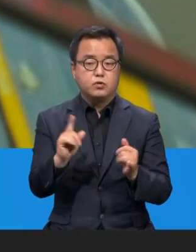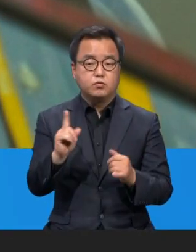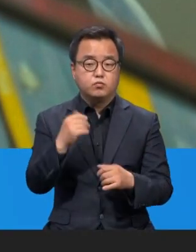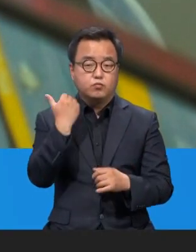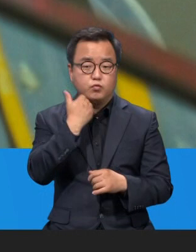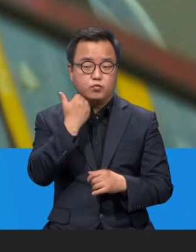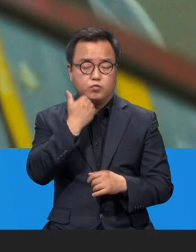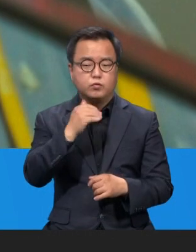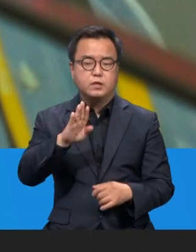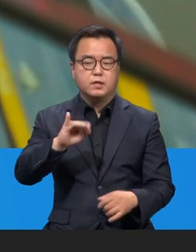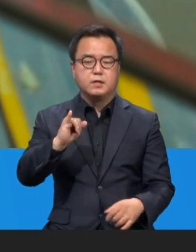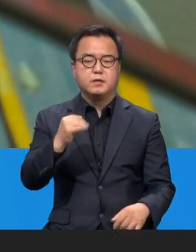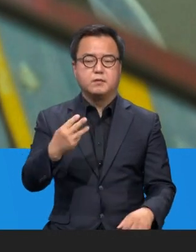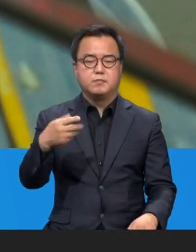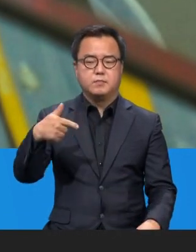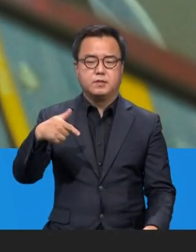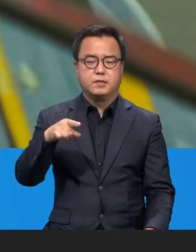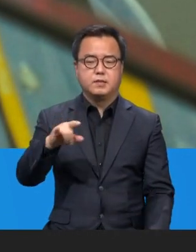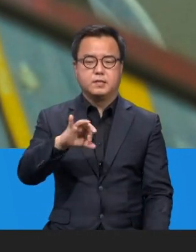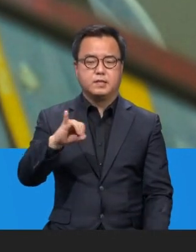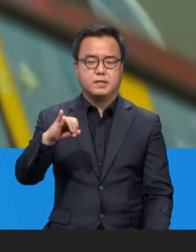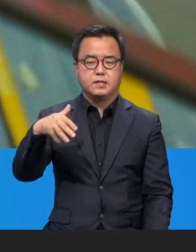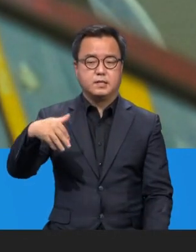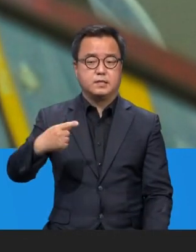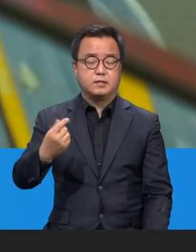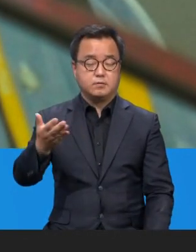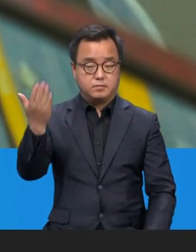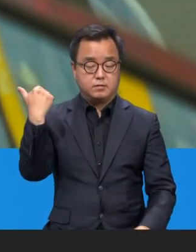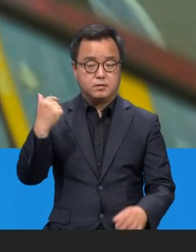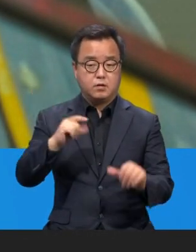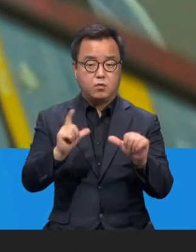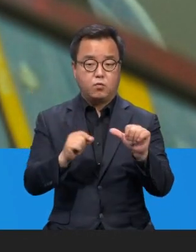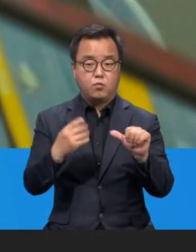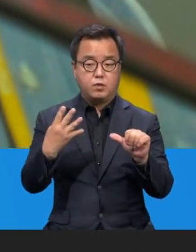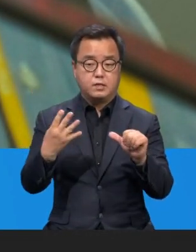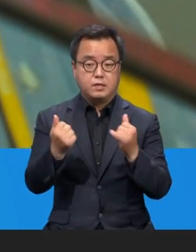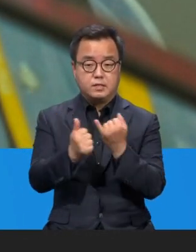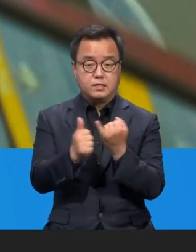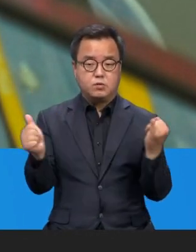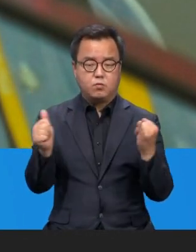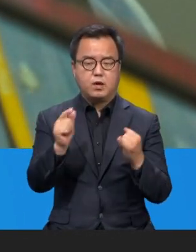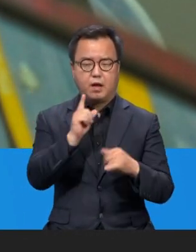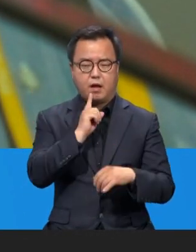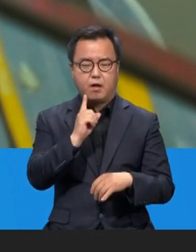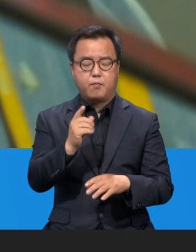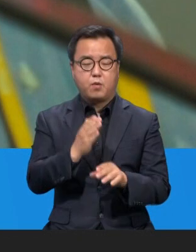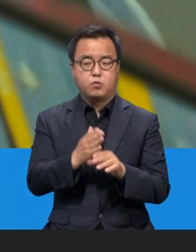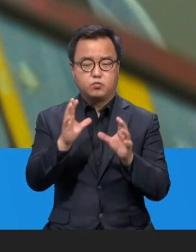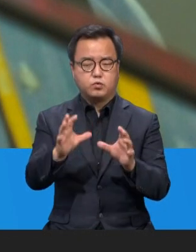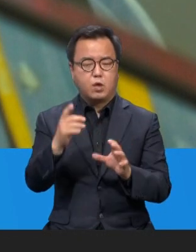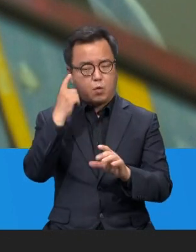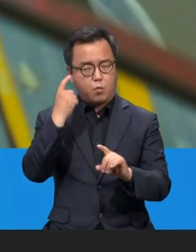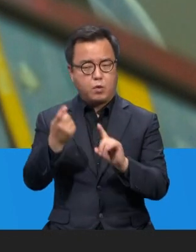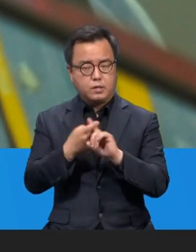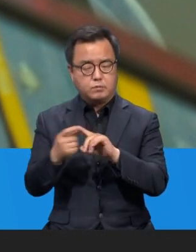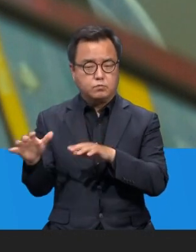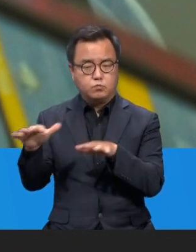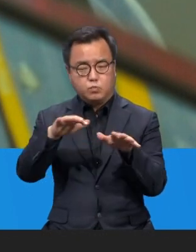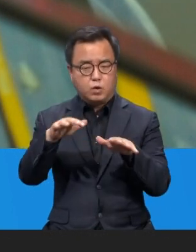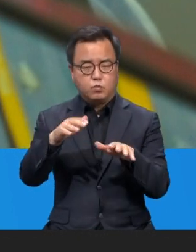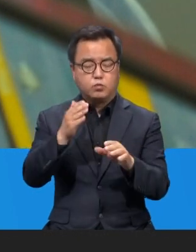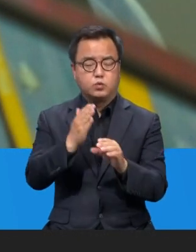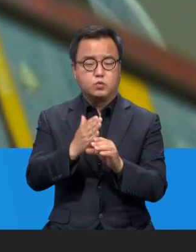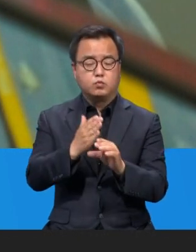빌 게이츠가 지난 4일 이혼 발표를 하면서 전세계적으로 이목이 집중되고 있습니다 게이츠 부부는 교육에도